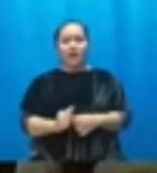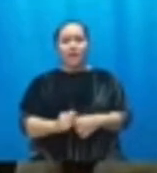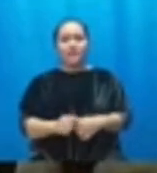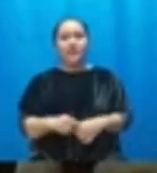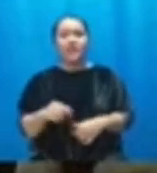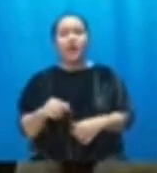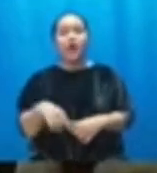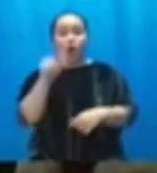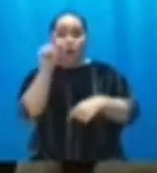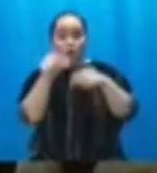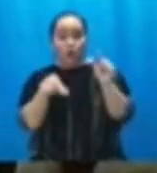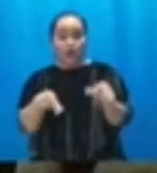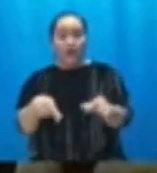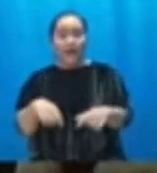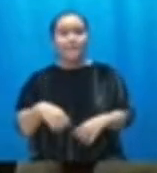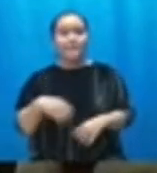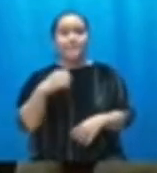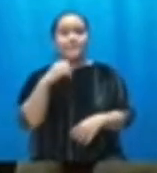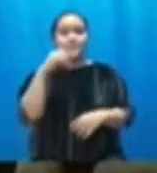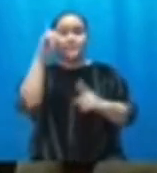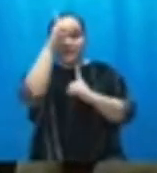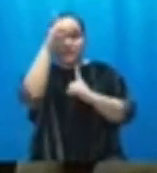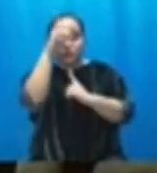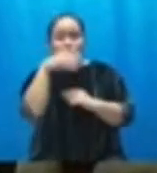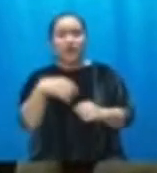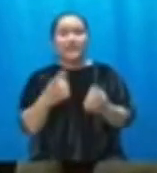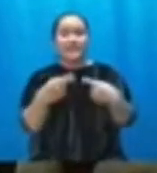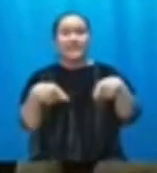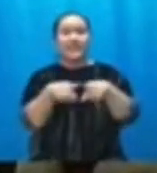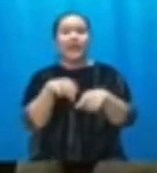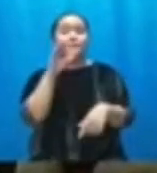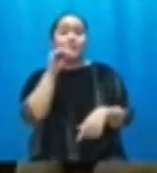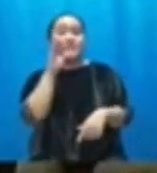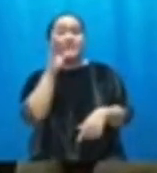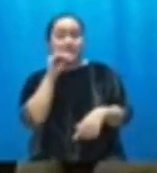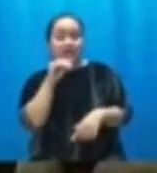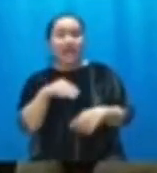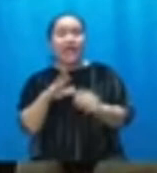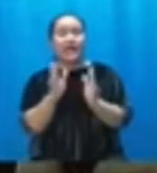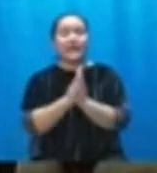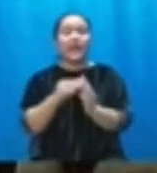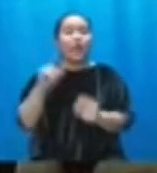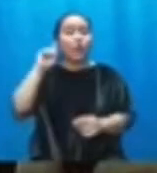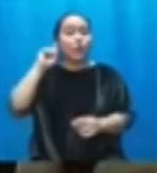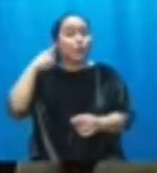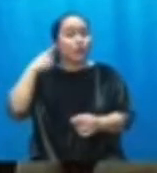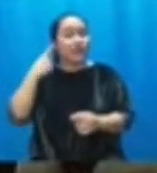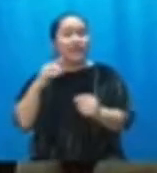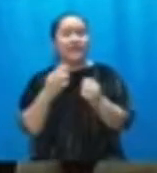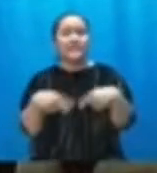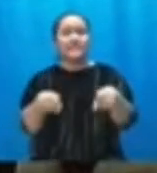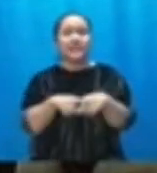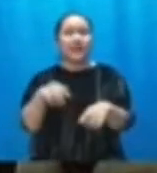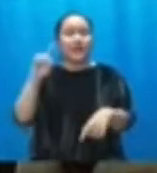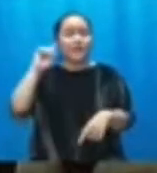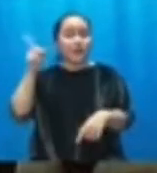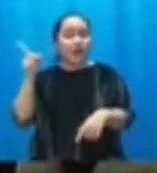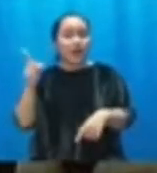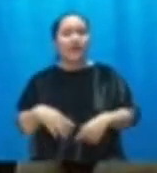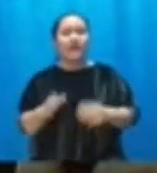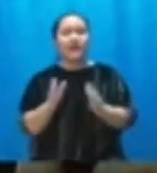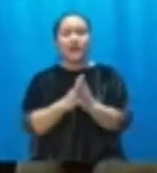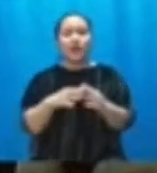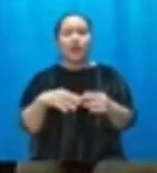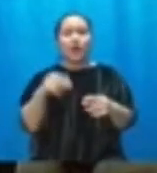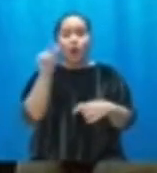akan dijadikan berbicara yang tuli akan dijadikan mendengar yang buta akan dijadikan